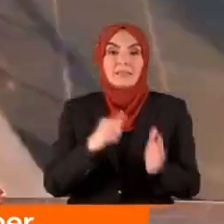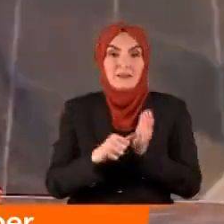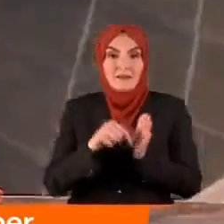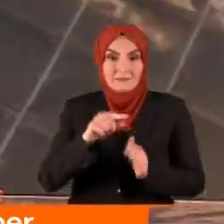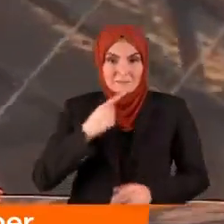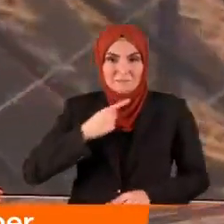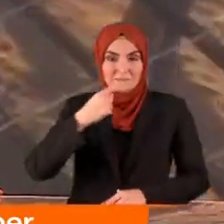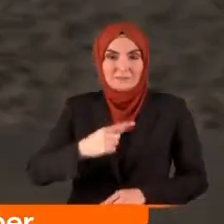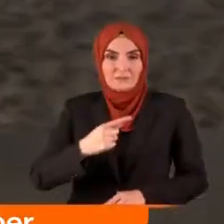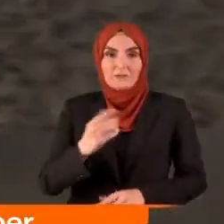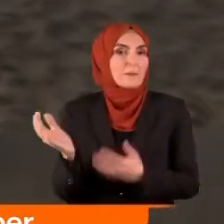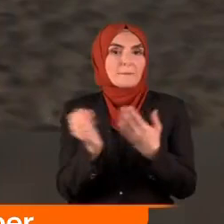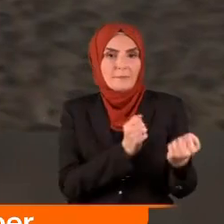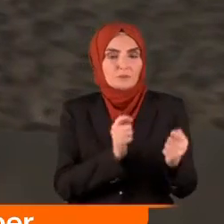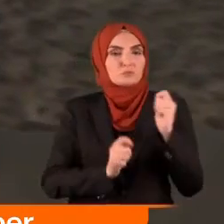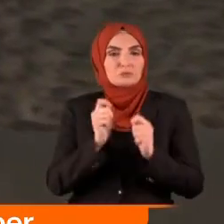kullanabilecekler.